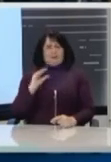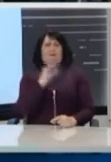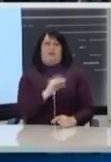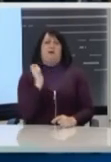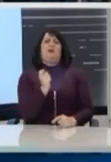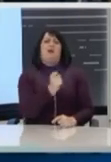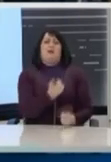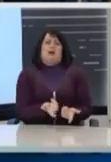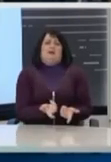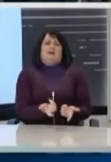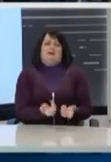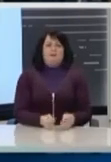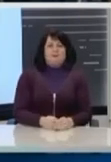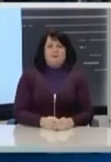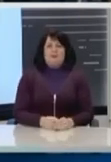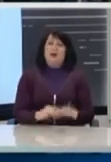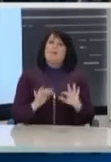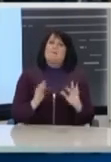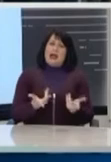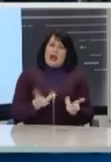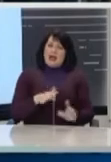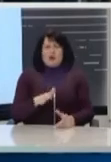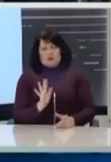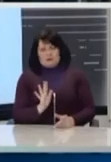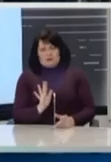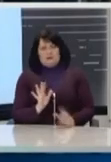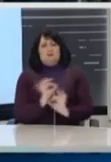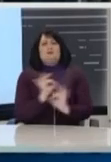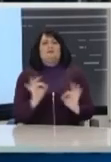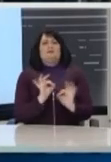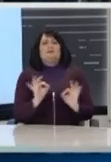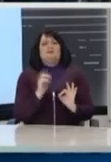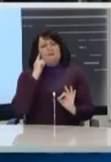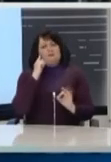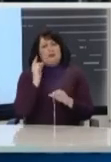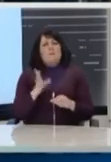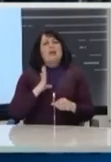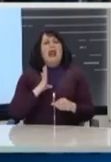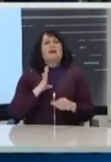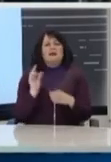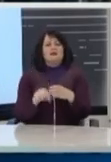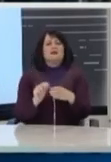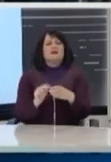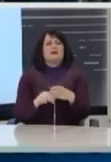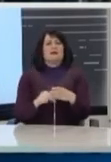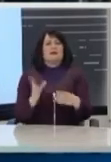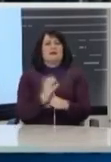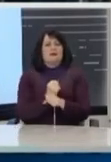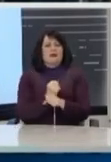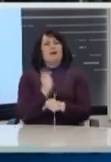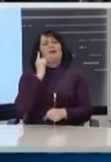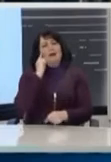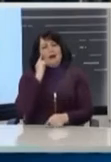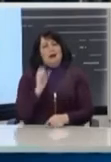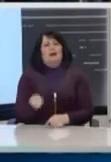Φαίνεται πως, προκειμένου να έχετε εξασφαλίσει την εκλογική σας πελατεία, επιδιώκετε